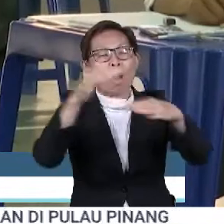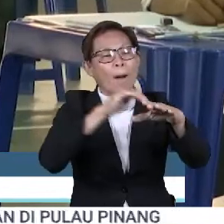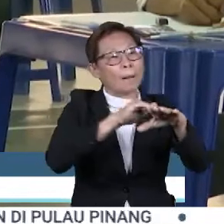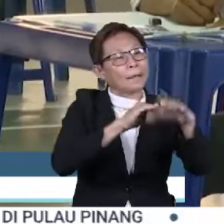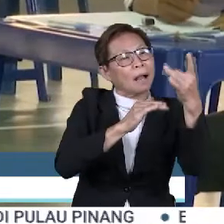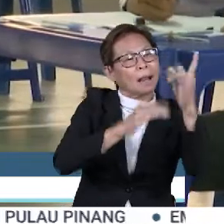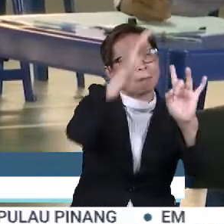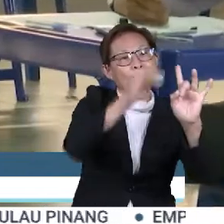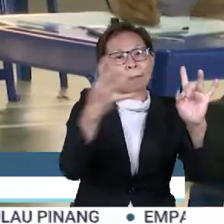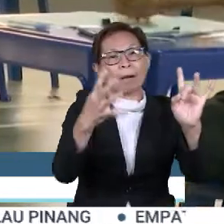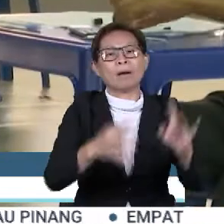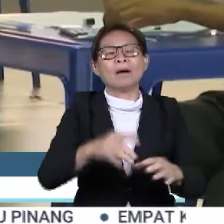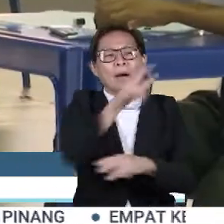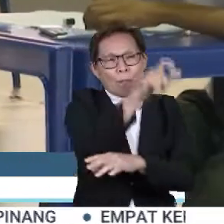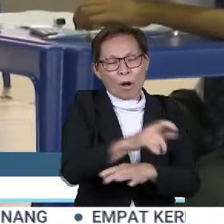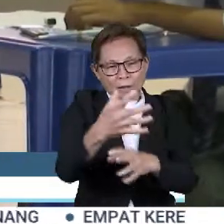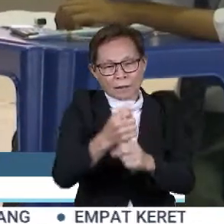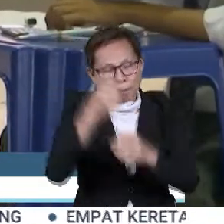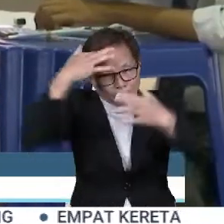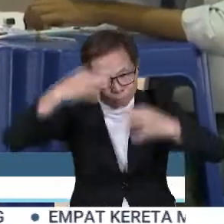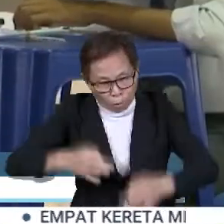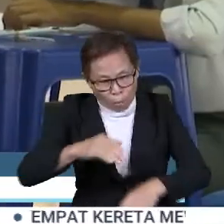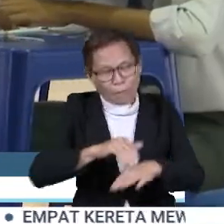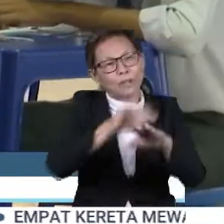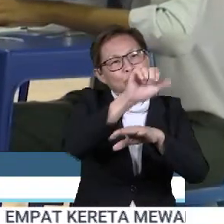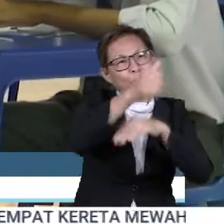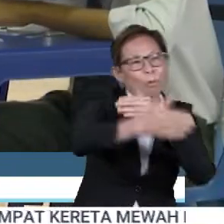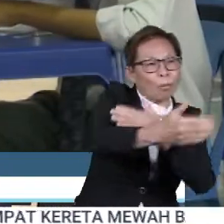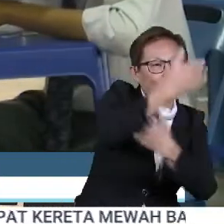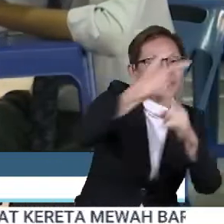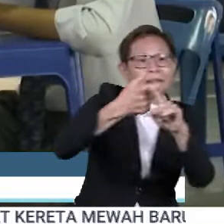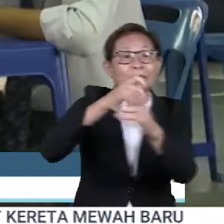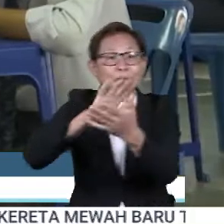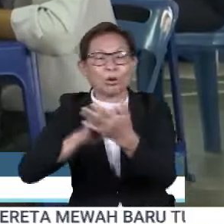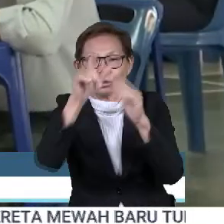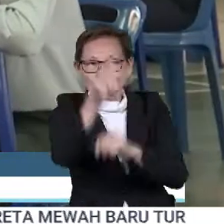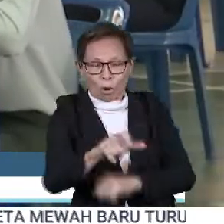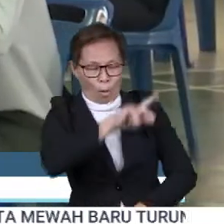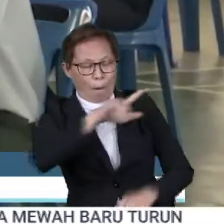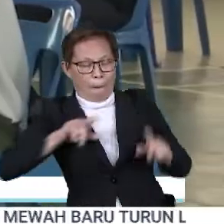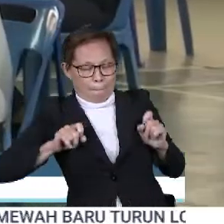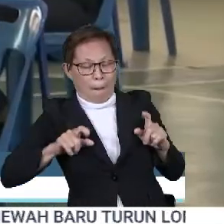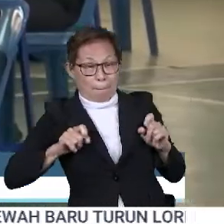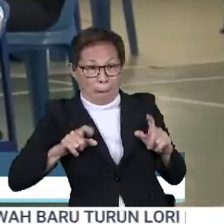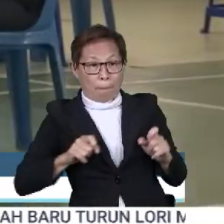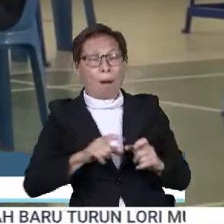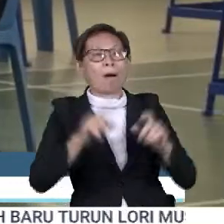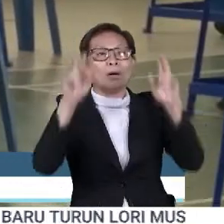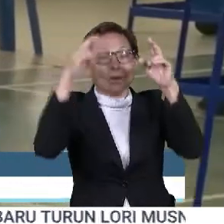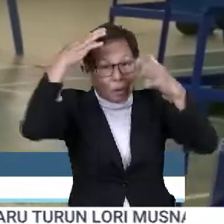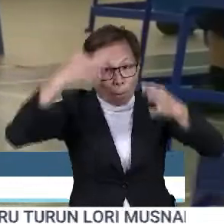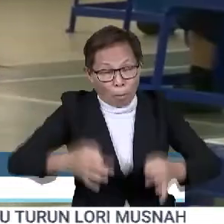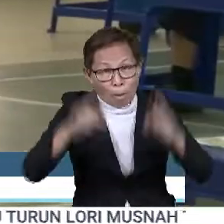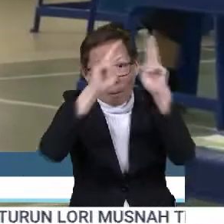boleh memperoleh keputusan tersebut daripada sekolah masing-masing bermula pukul 10 pagi. Bagi calon persendirian, keputusan peperiksaan akan dihantar melalui